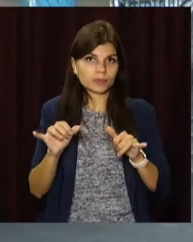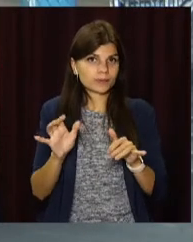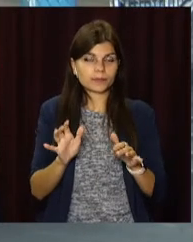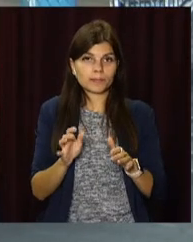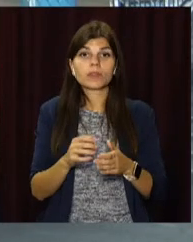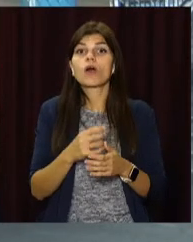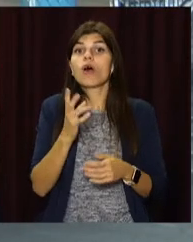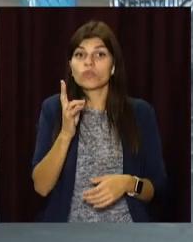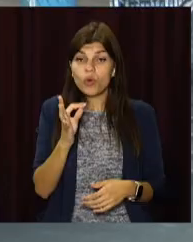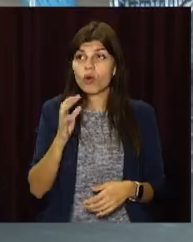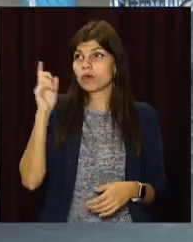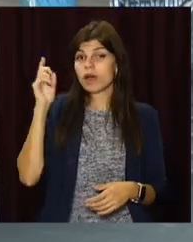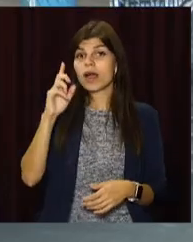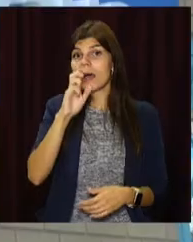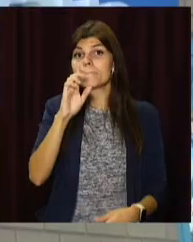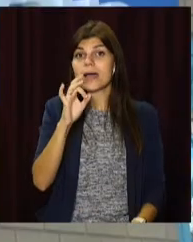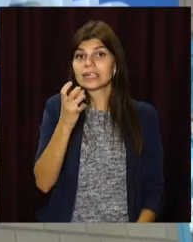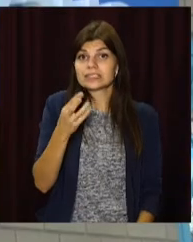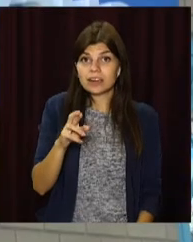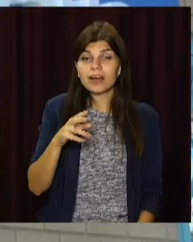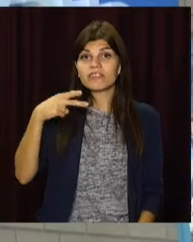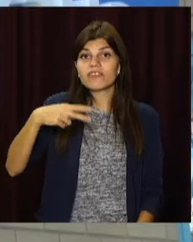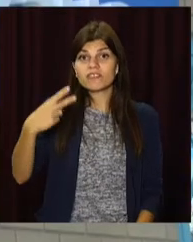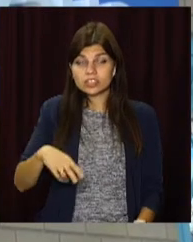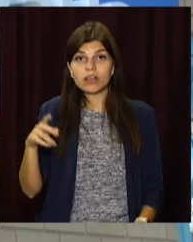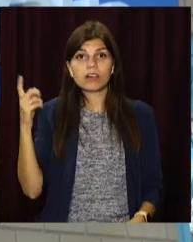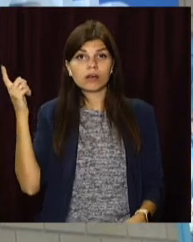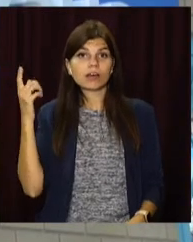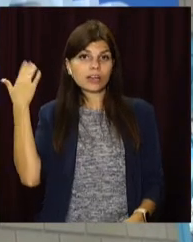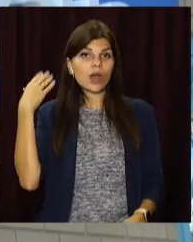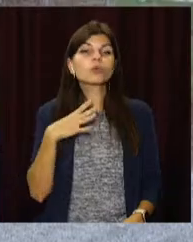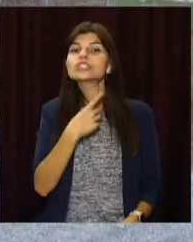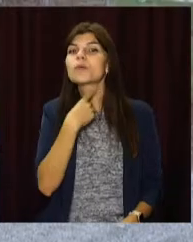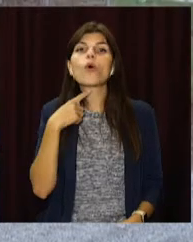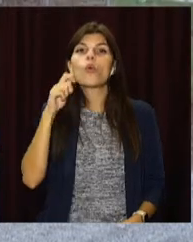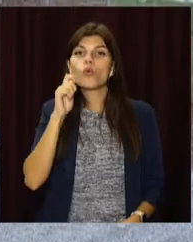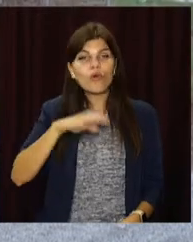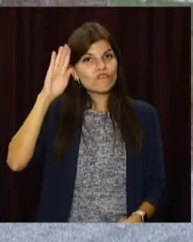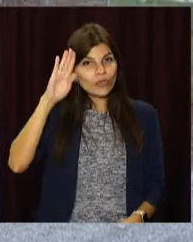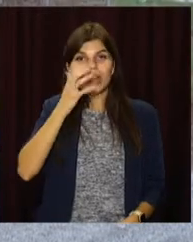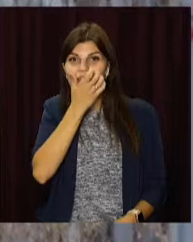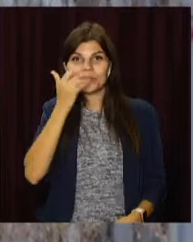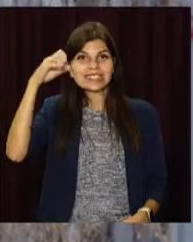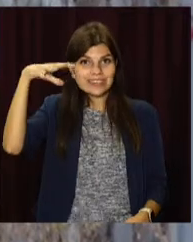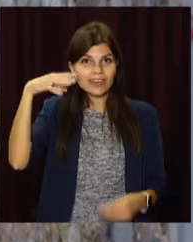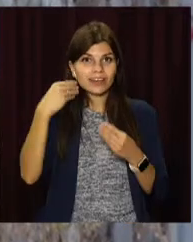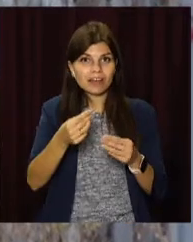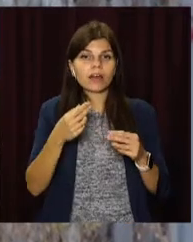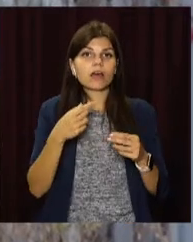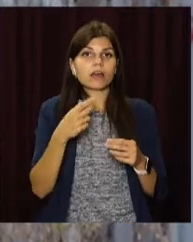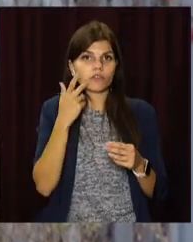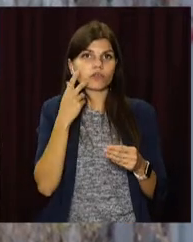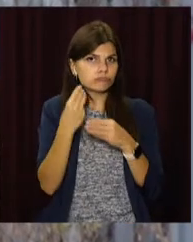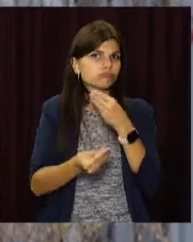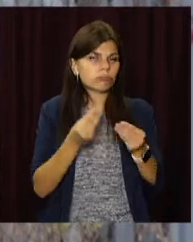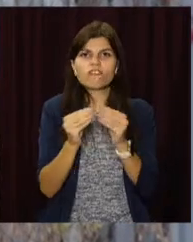З моменту його ухвалення у березні 2020-го підприємства, що забезпечували українців водою, теплом і світлом, безперервно надавали